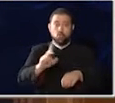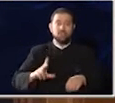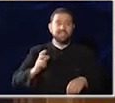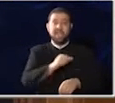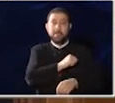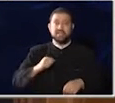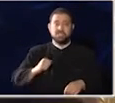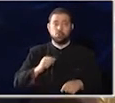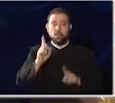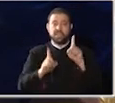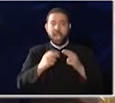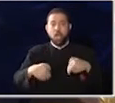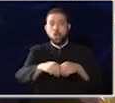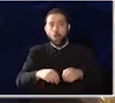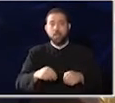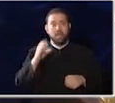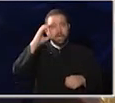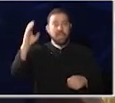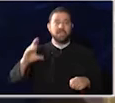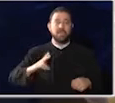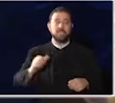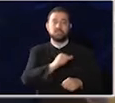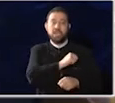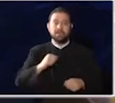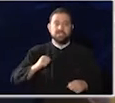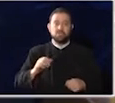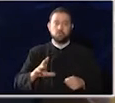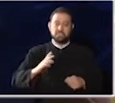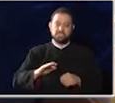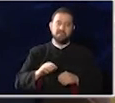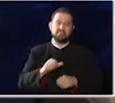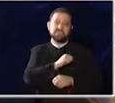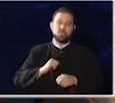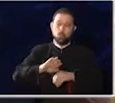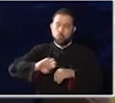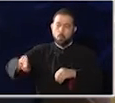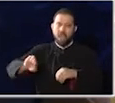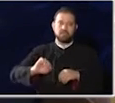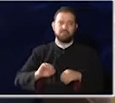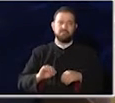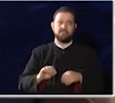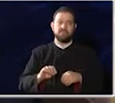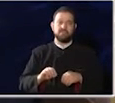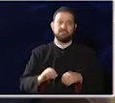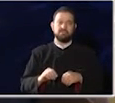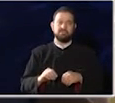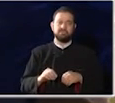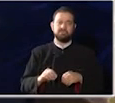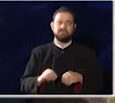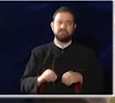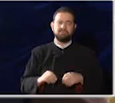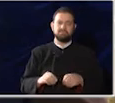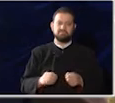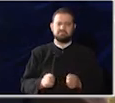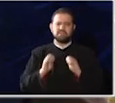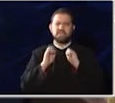dacă noi ne considerăm singuri și dacă stăm deoparte așa, ne îndepărtăm și mai degrabă îi aruncăm în